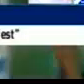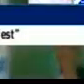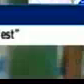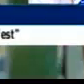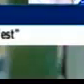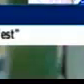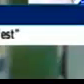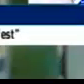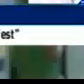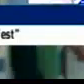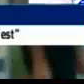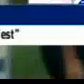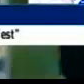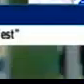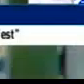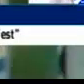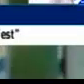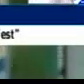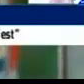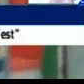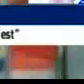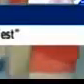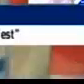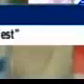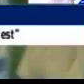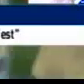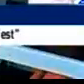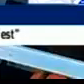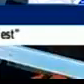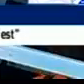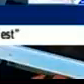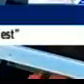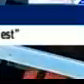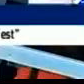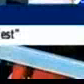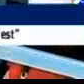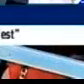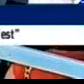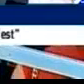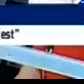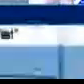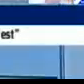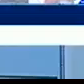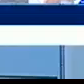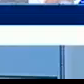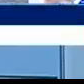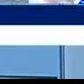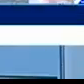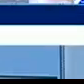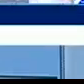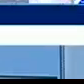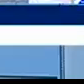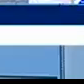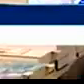anul 2018, la 100 de ani de la Marea Unire și ar trebui să fim și mai prezenți. Salonul Internațional de Carte Bookfest poate fi